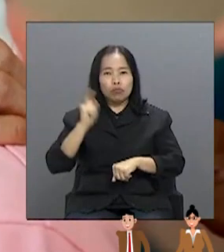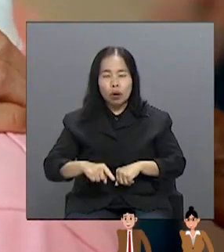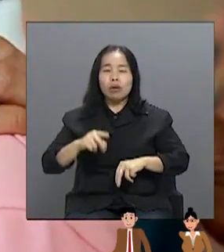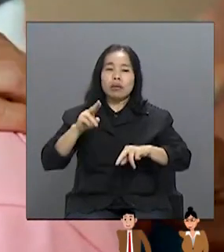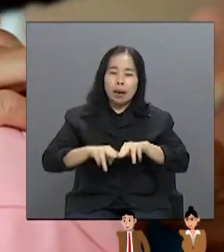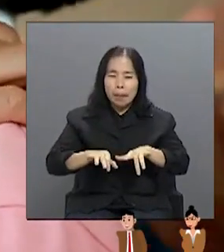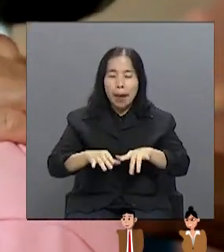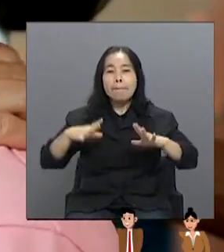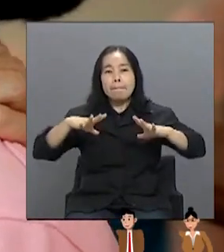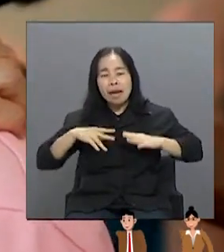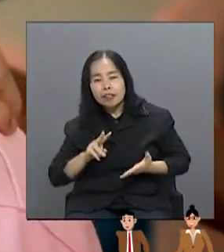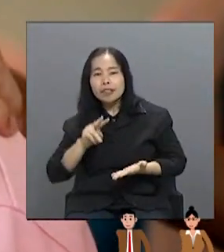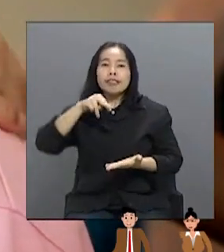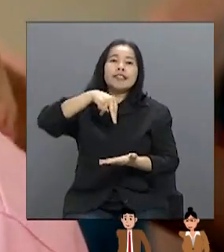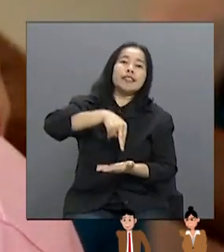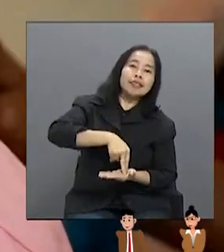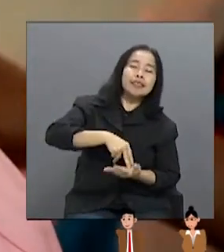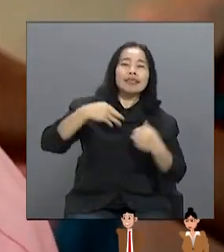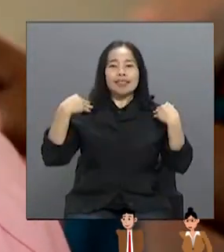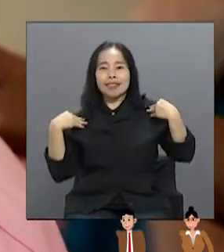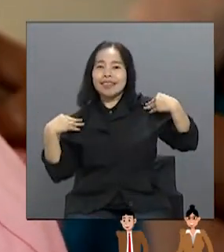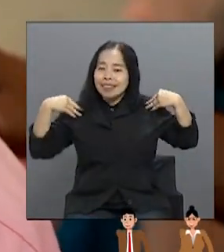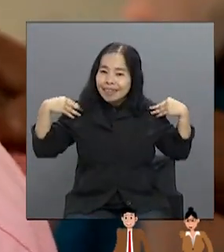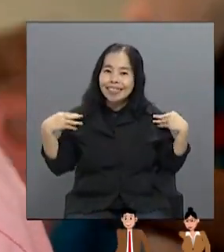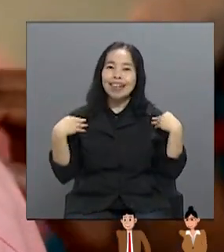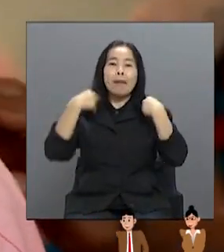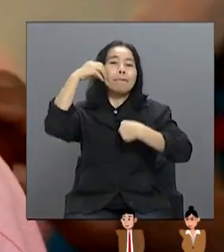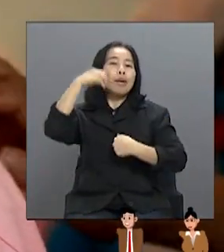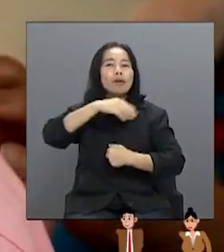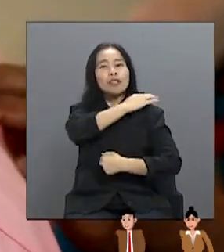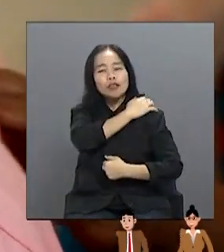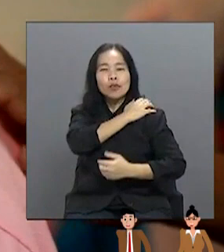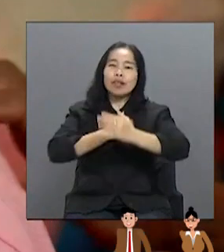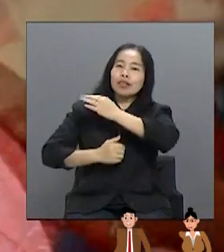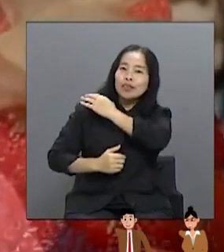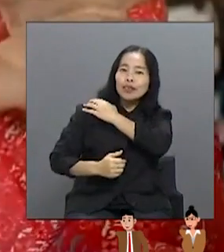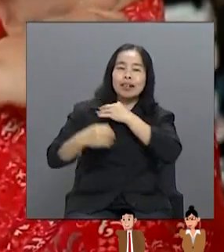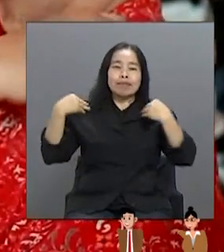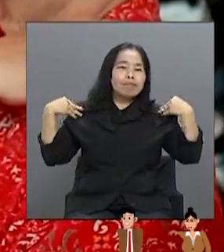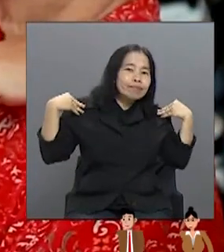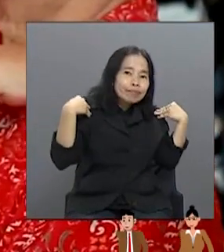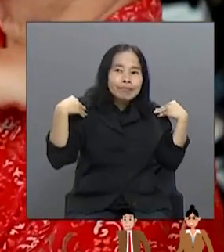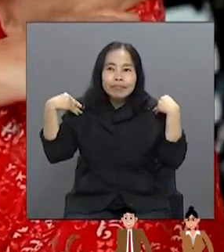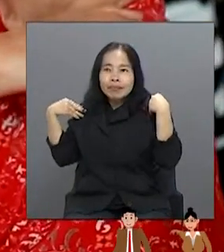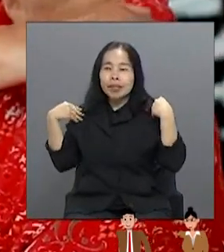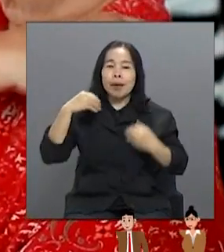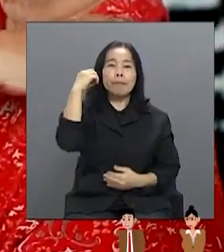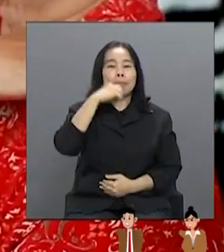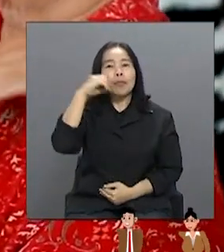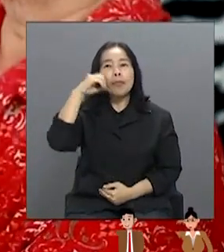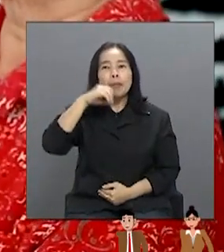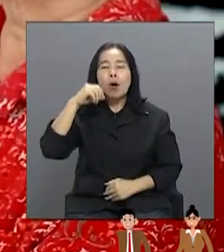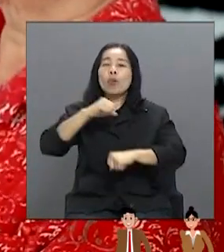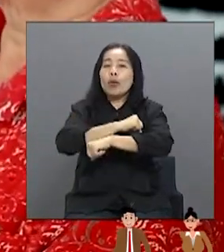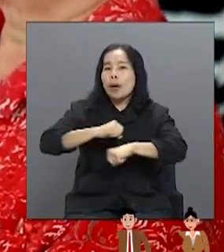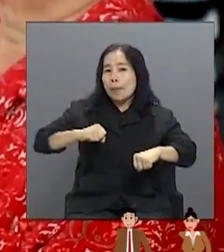เคลื่อนไหวอย่างเช่นเป็นบ่าก็เคลื่อนไหวแขนบ่อยๆหัวไหล่บ่อยๆนะคะหรือว่าเคลื่อนไหวที่ออกกำลังกายทั่วไปได้